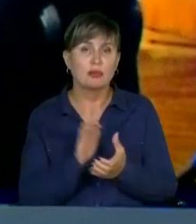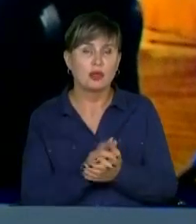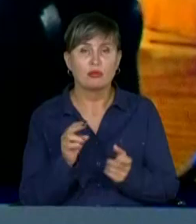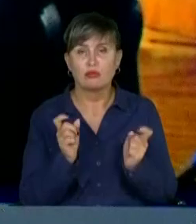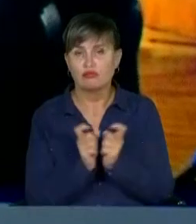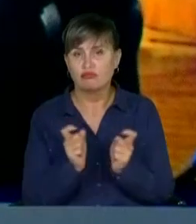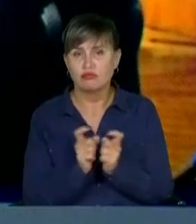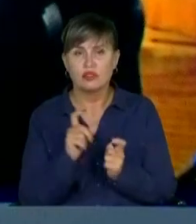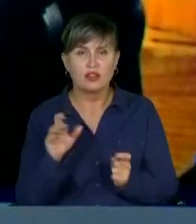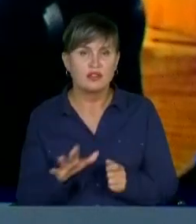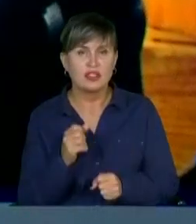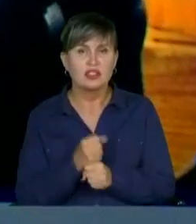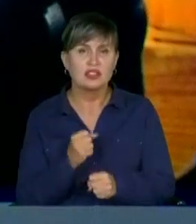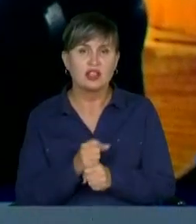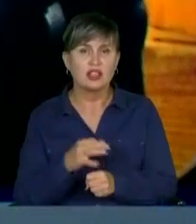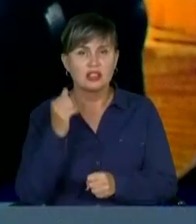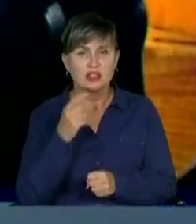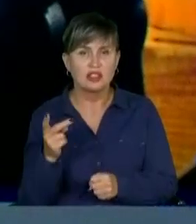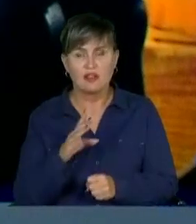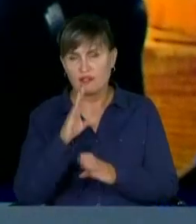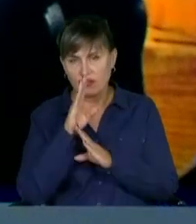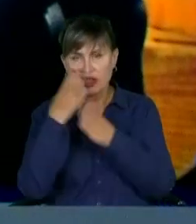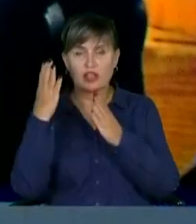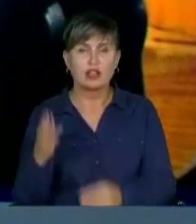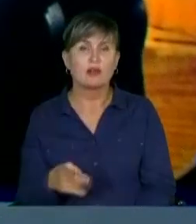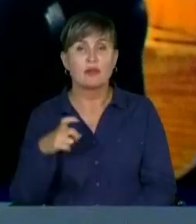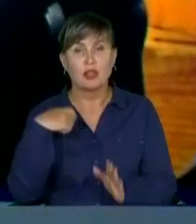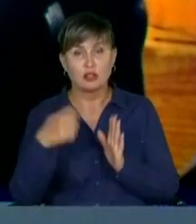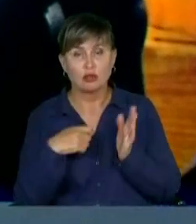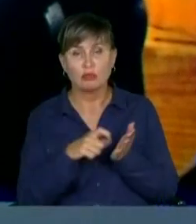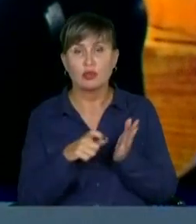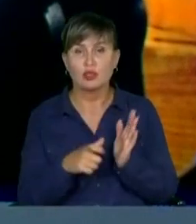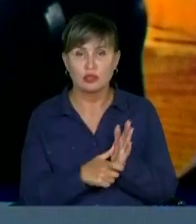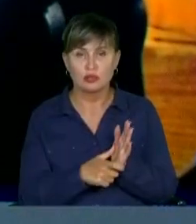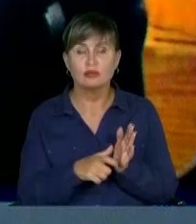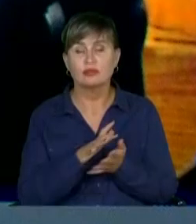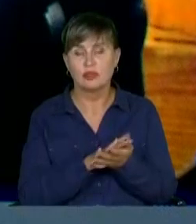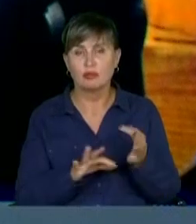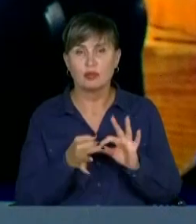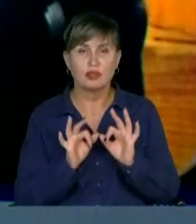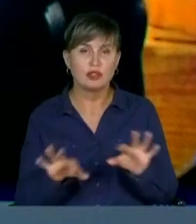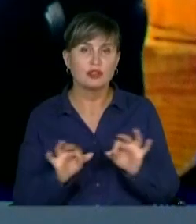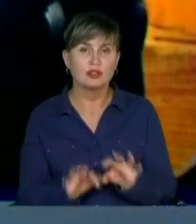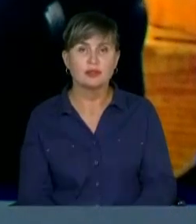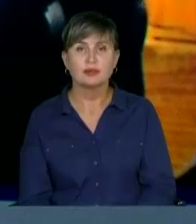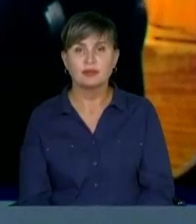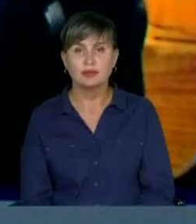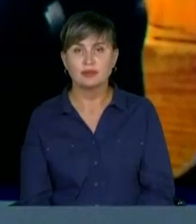грозит навсегда сделать старых товарищей врагами. На съемочной площадке побывала моя коллега Амина